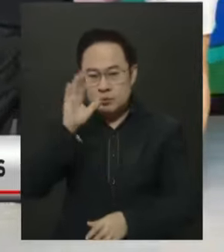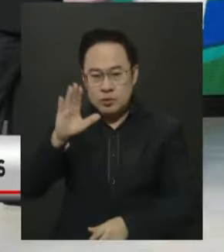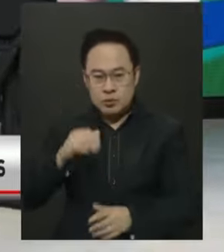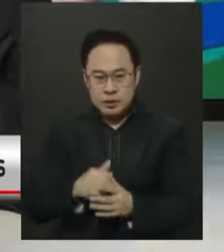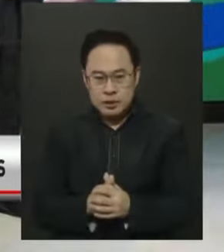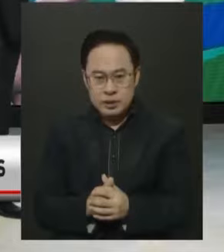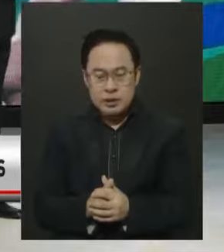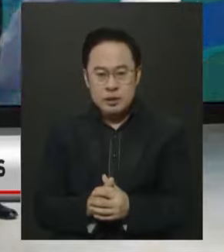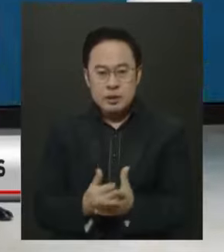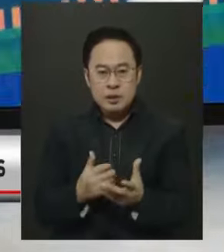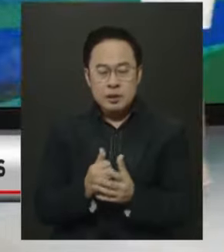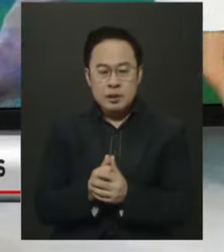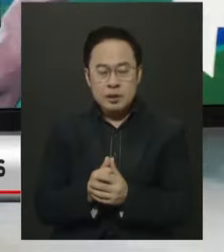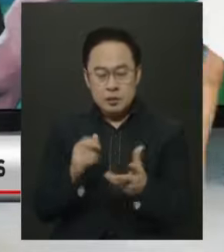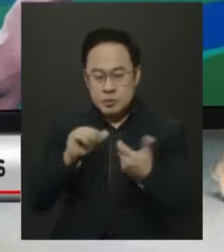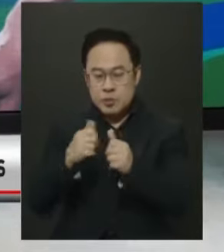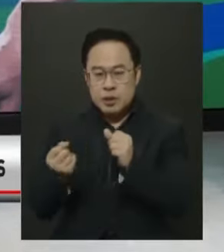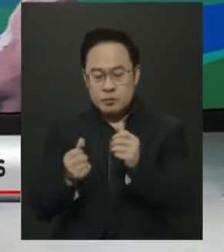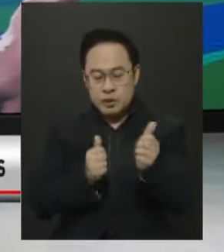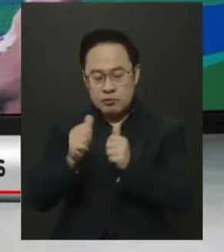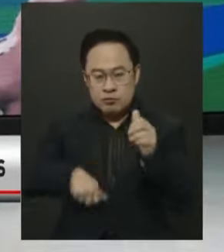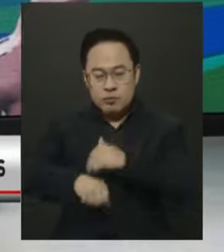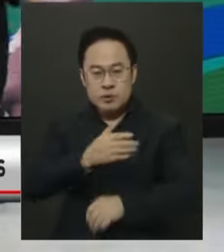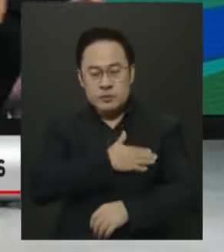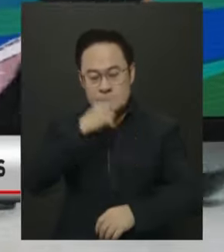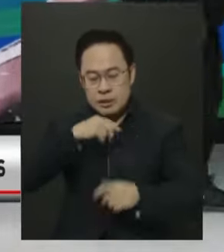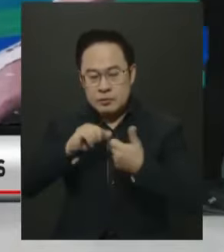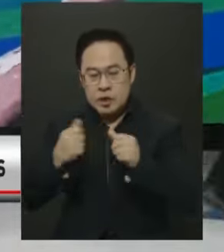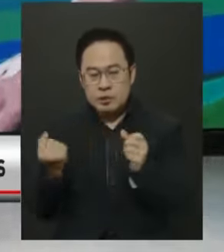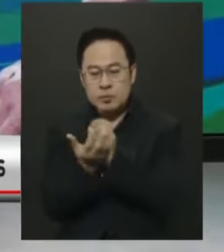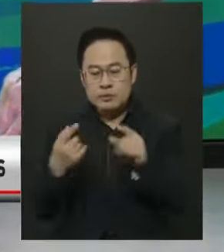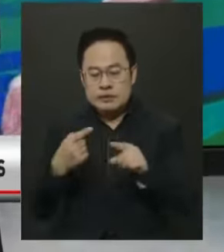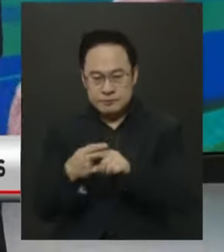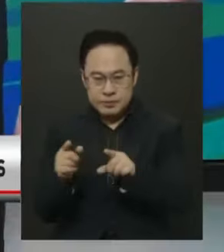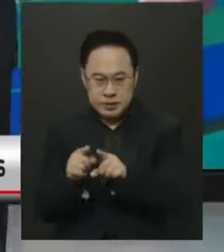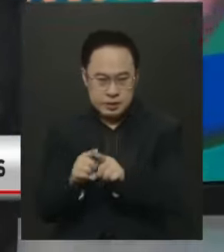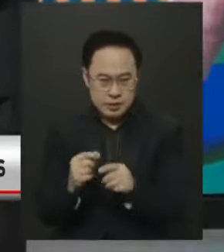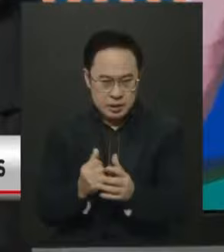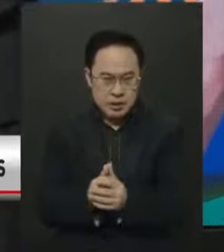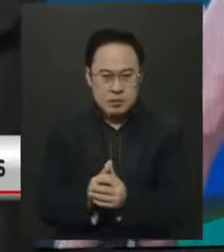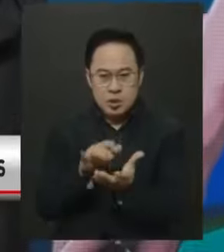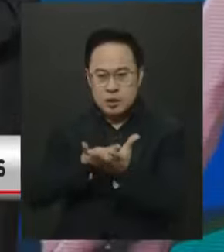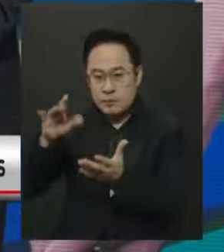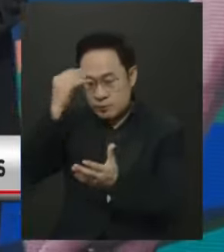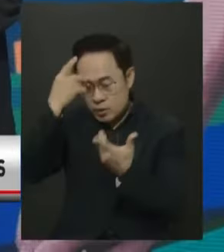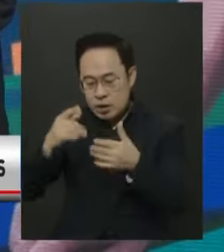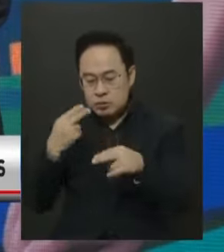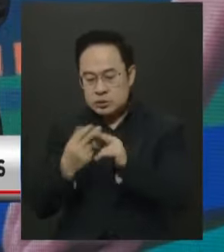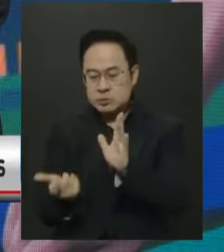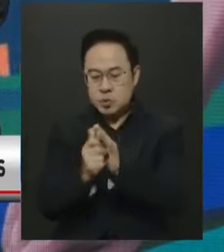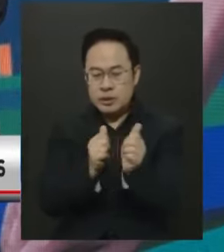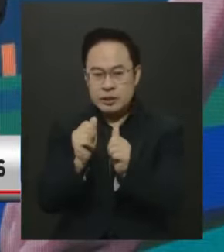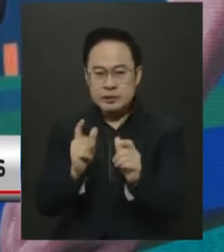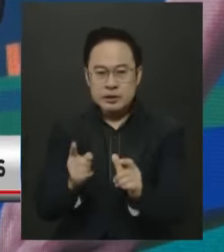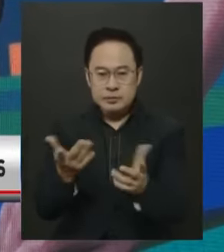้็มาเจ็บในการชวยทมชติไทยด้วยนะครับเลยทำให้ใการกลบไปญี่ปุนก็ยังไมมโอกาไดลงสนามครัแต่วางานนี้ค